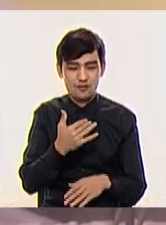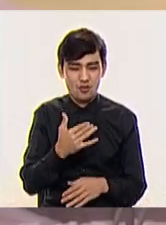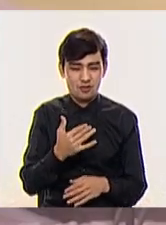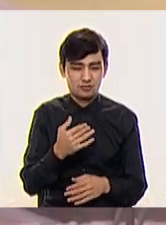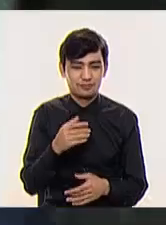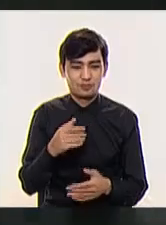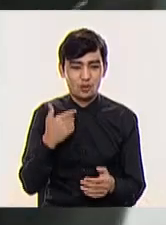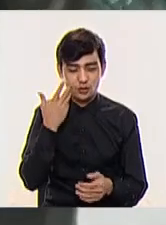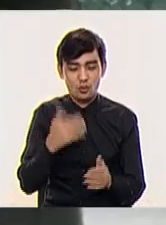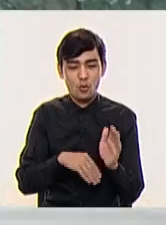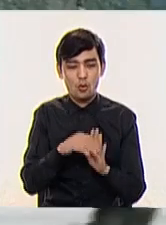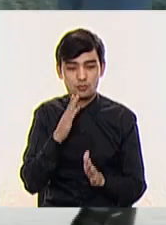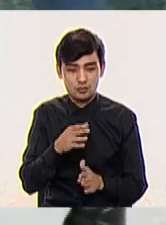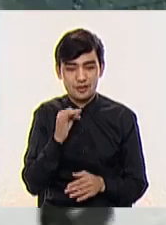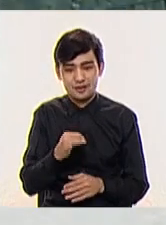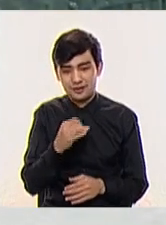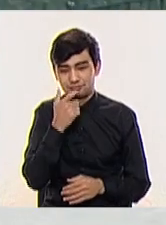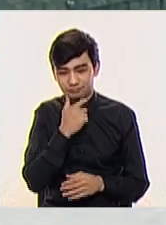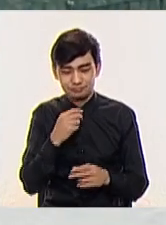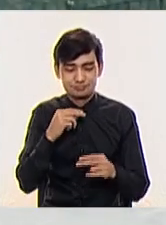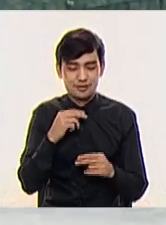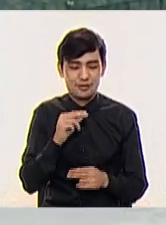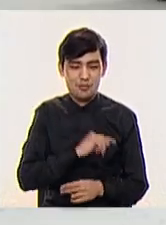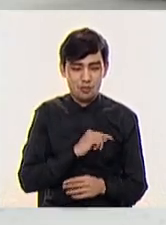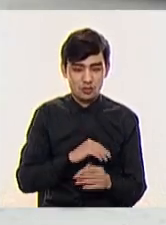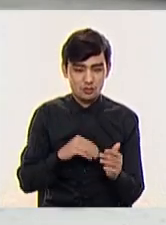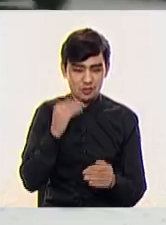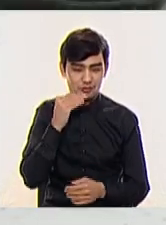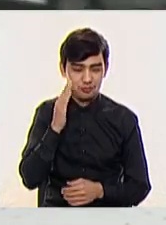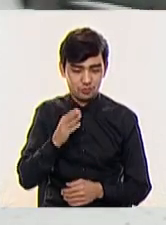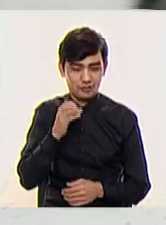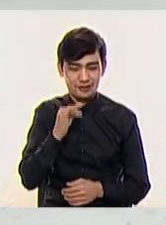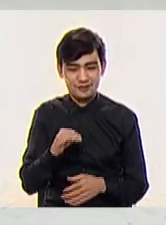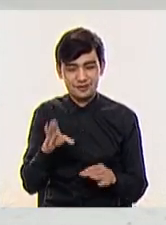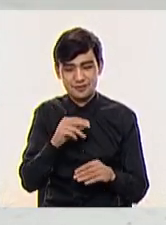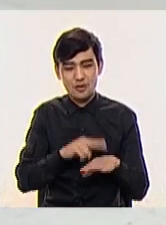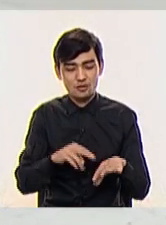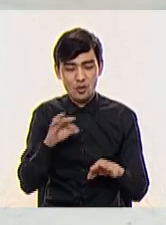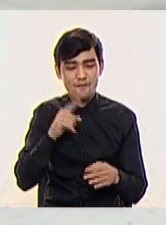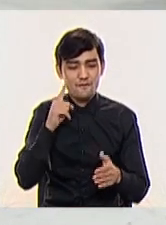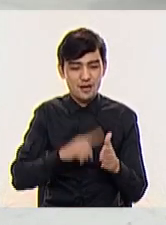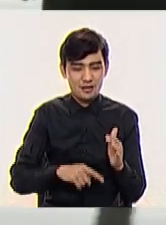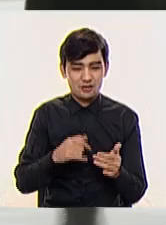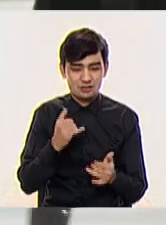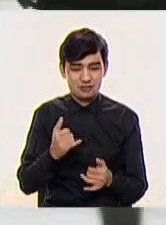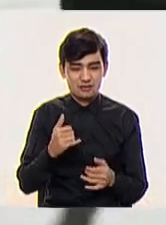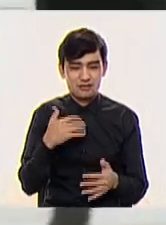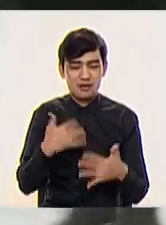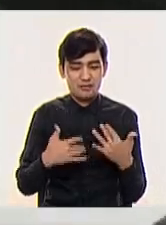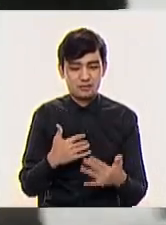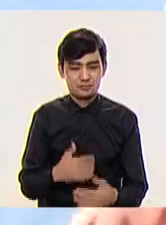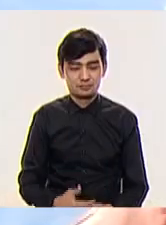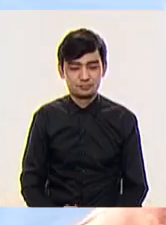жағдайы жақсарса, қоғамдағы тәртіп те жұмыс сапасы да артады дейді. Өйткені көпшіліктің полицейге деген сенімі әлдеқайда төмендеп